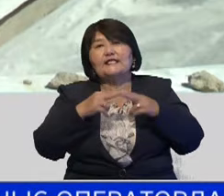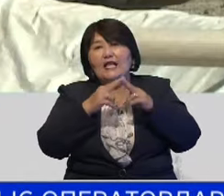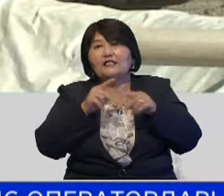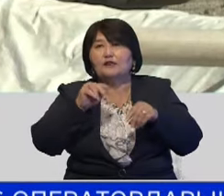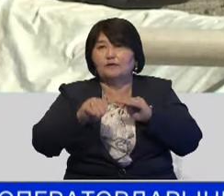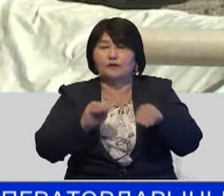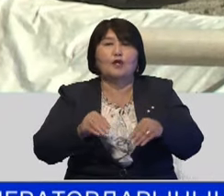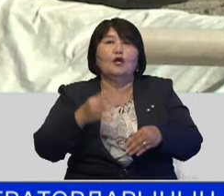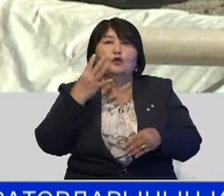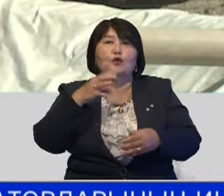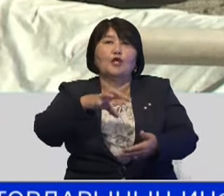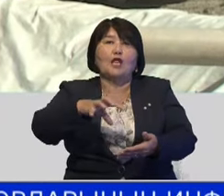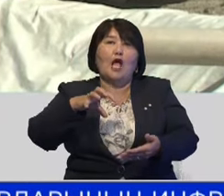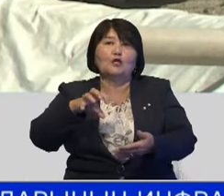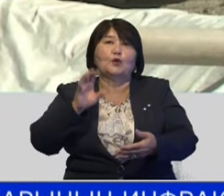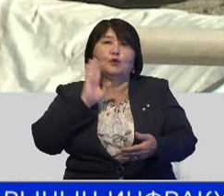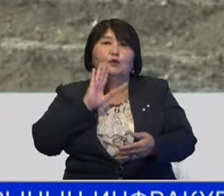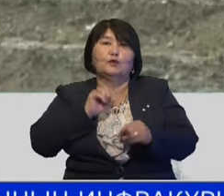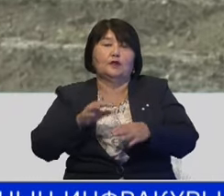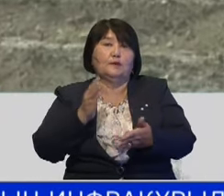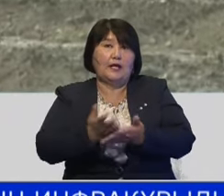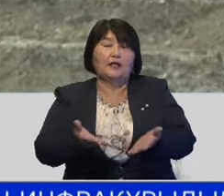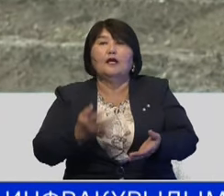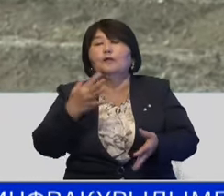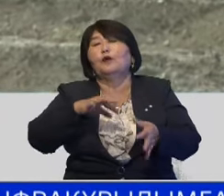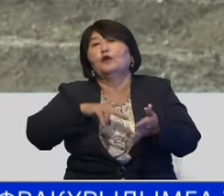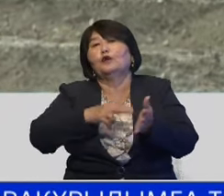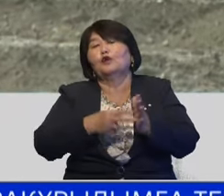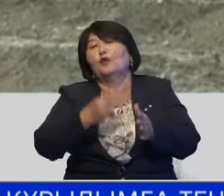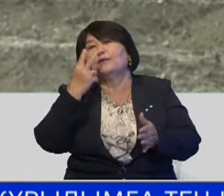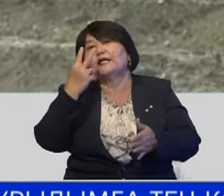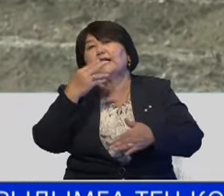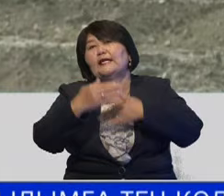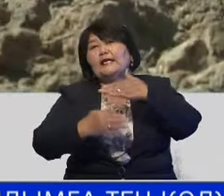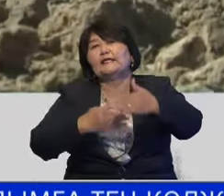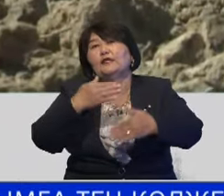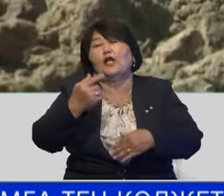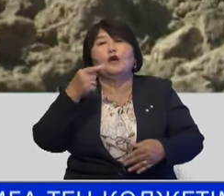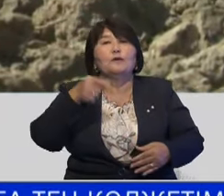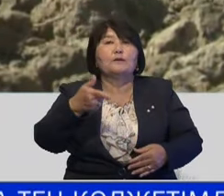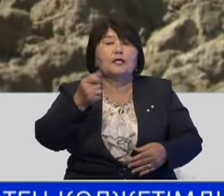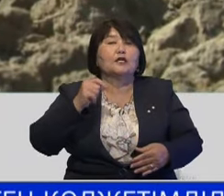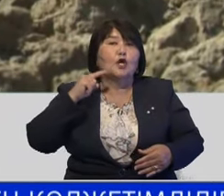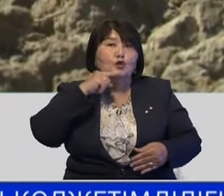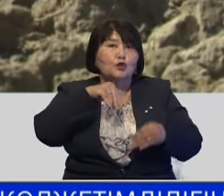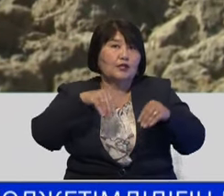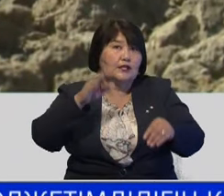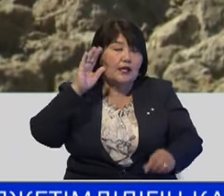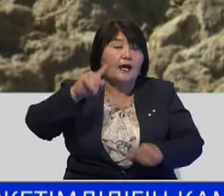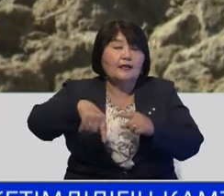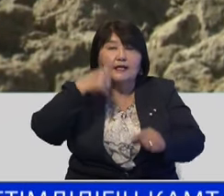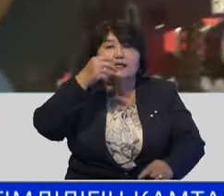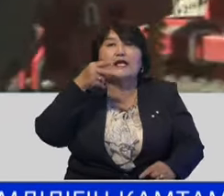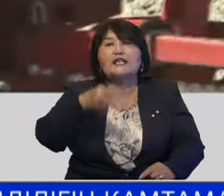станция қойылды. 4 насосный станциямыз бар бұл жерде. Бұл жоба негізі екі кезеңнен тұрады. Биыл 1000 гектарға жүгері егілмек, келер